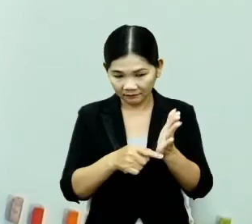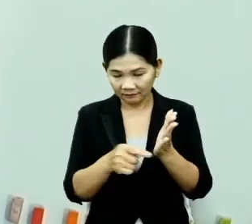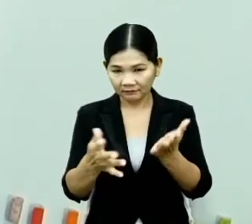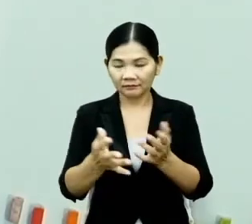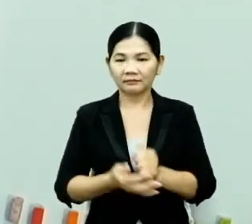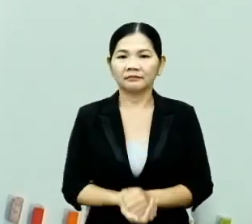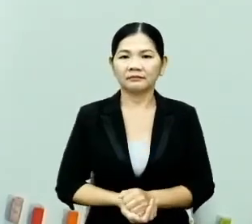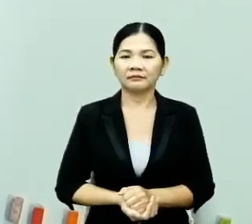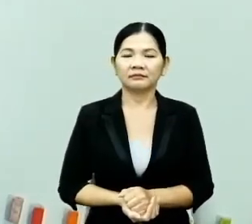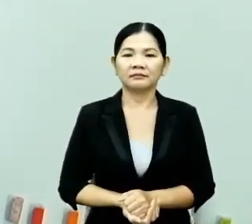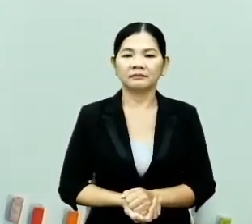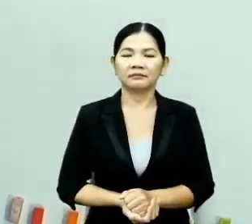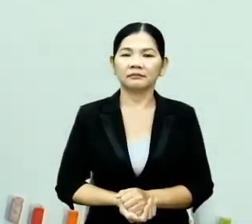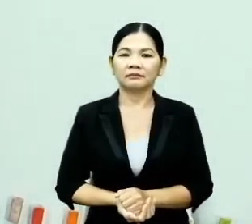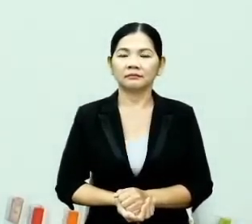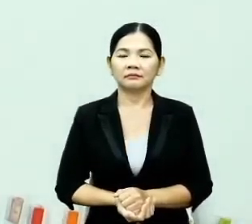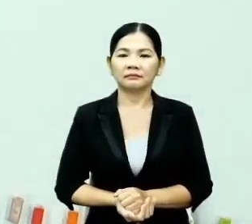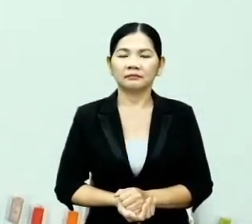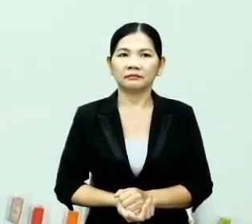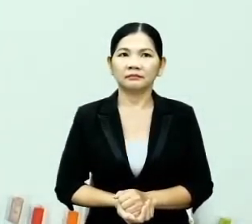សណាកូនចាំមើលទាំងអស់គ្នា